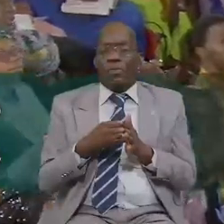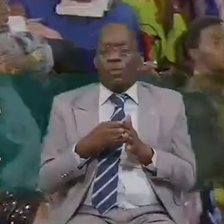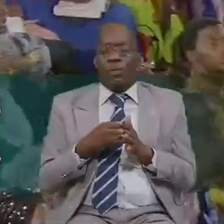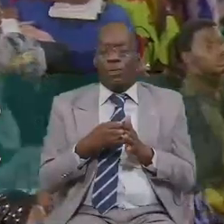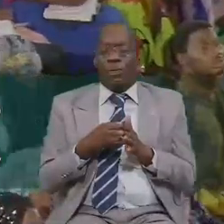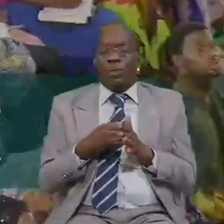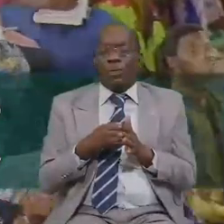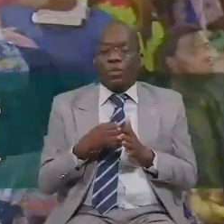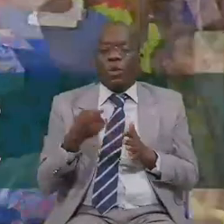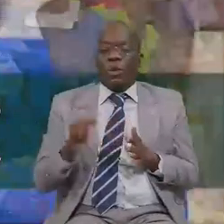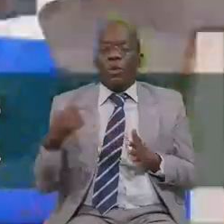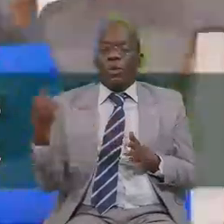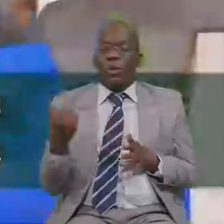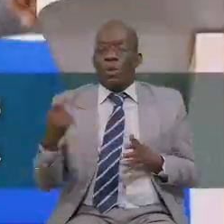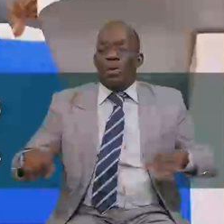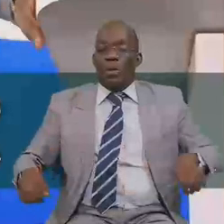Le seul défi que nous avons,